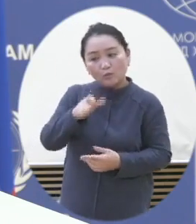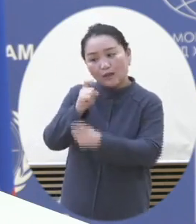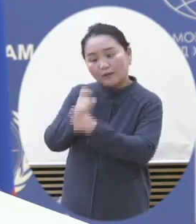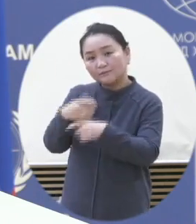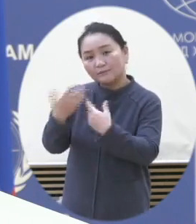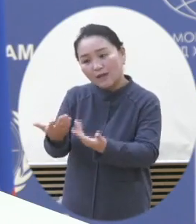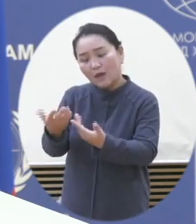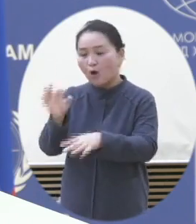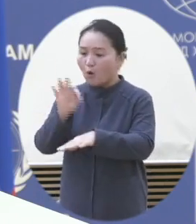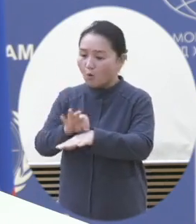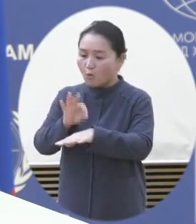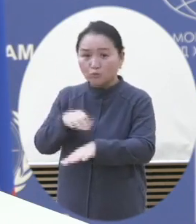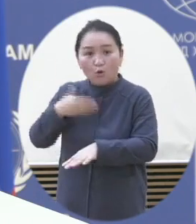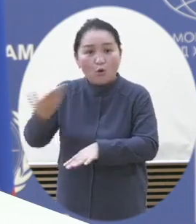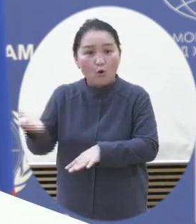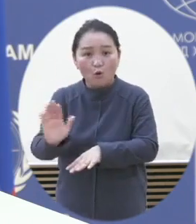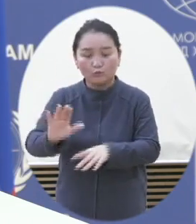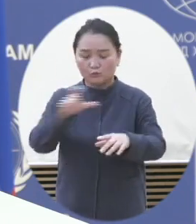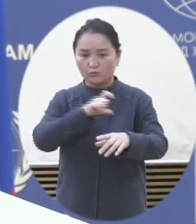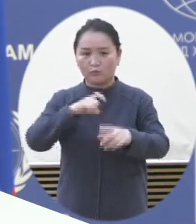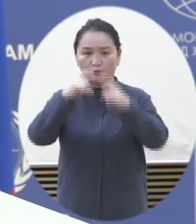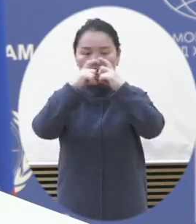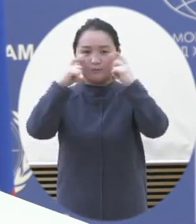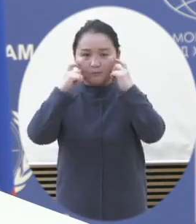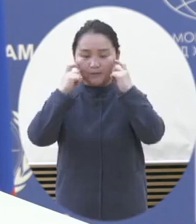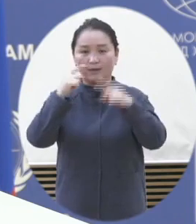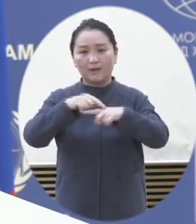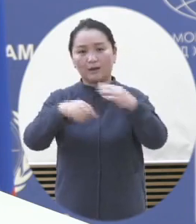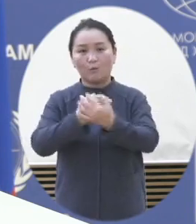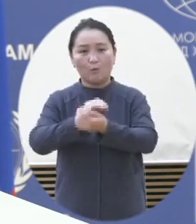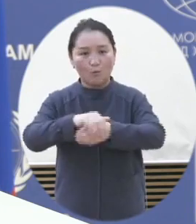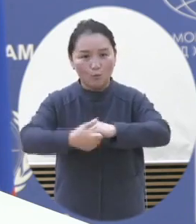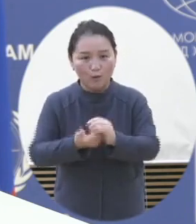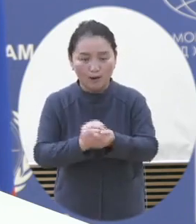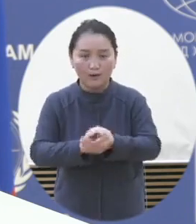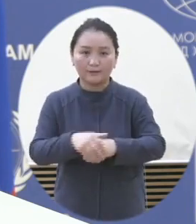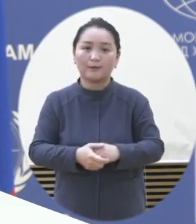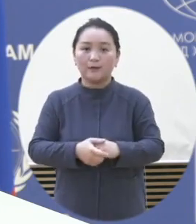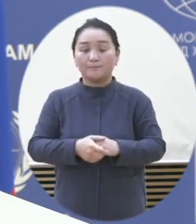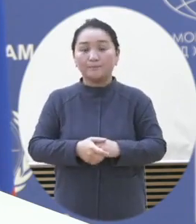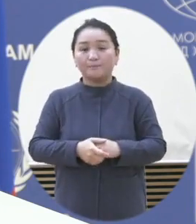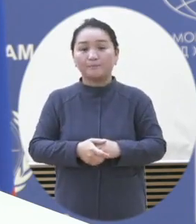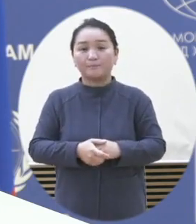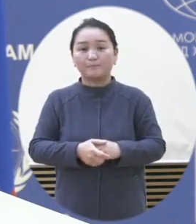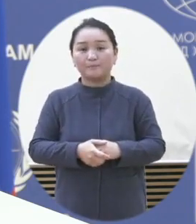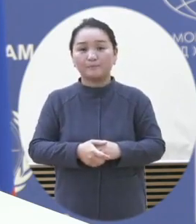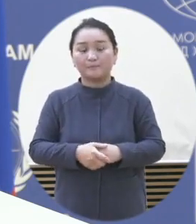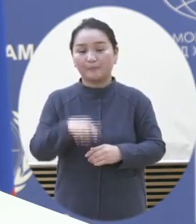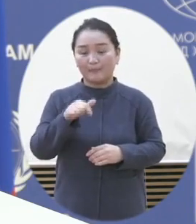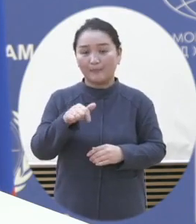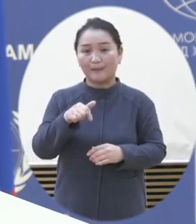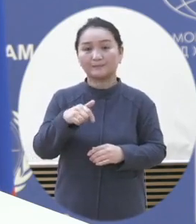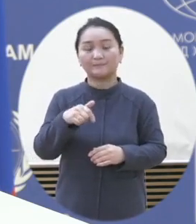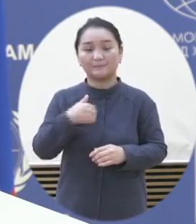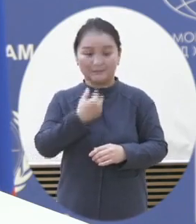одоо өвчин халдаахгүй тулд амны хаалтаа зүүх, гараа тогтмол одоо угаах, за бүр ингээд бас ажиглахад